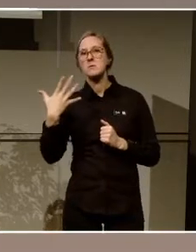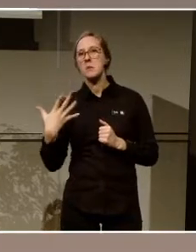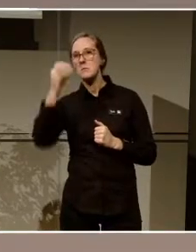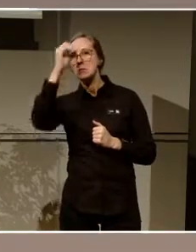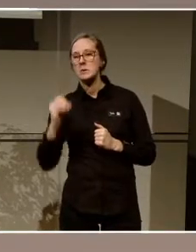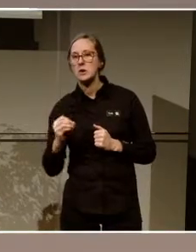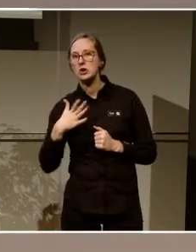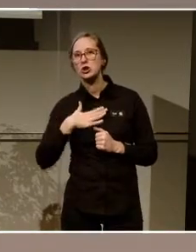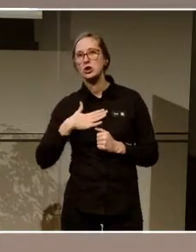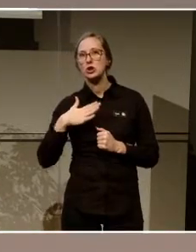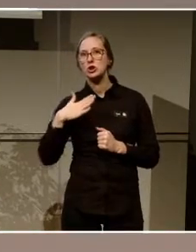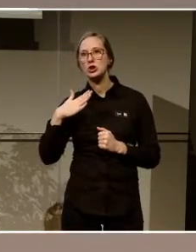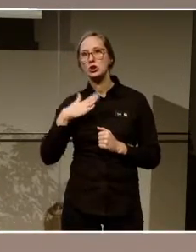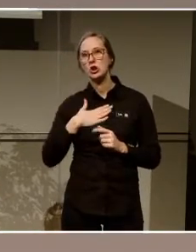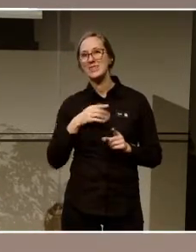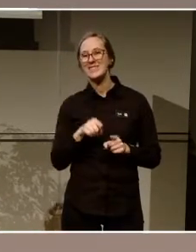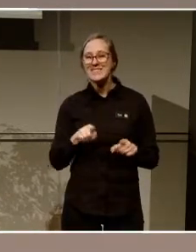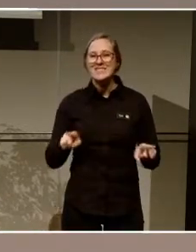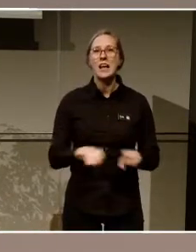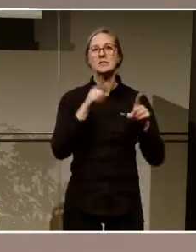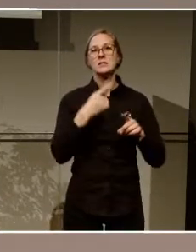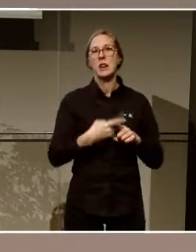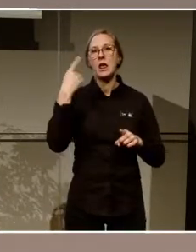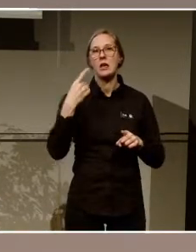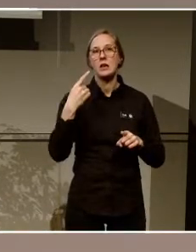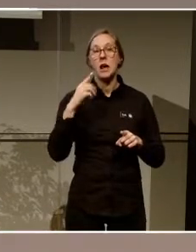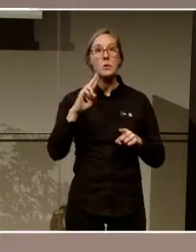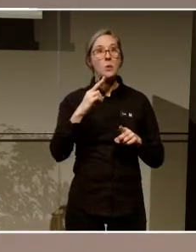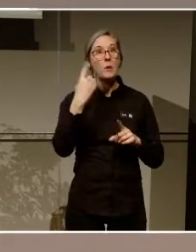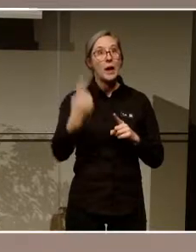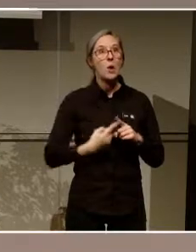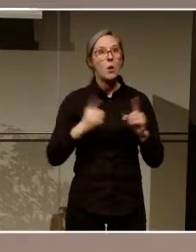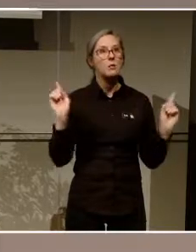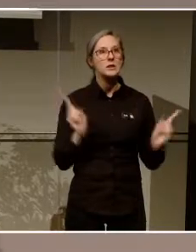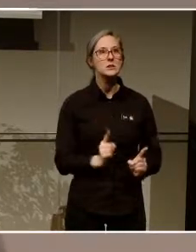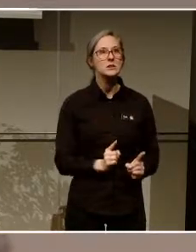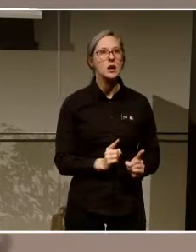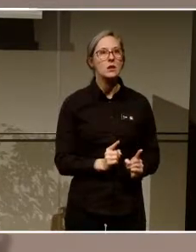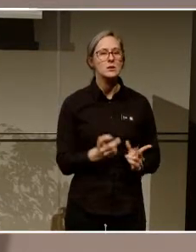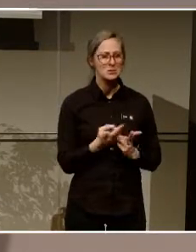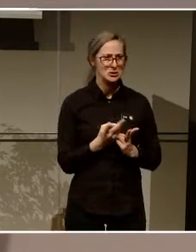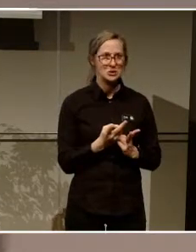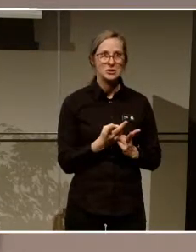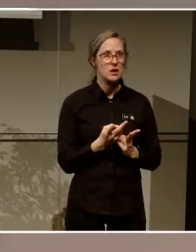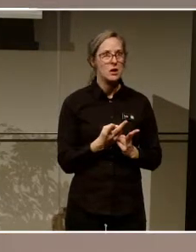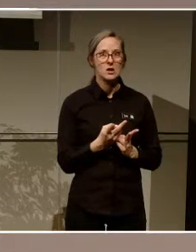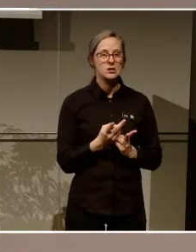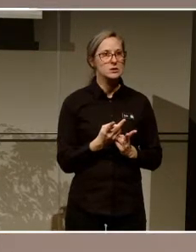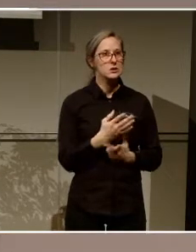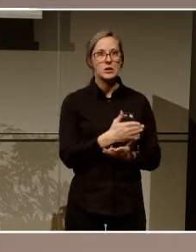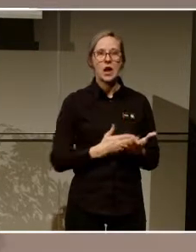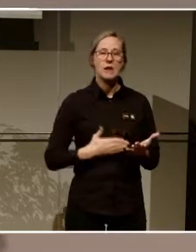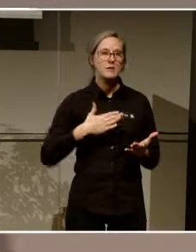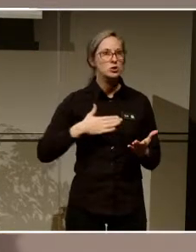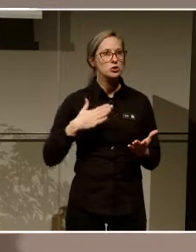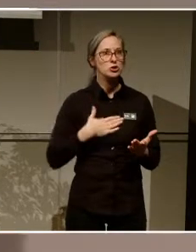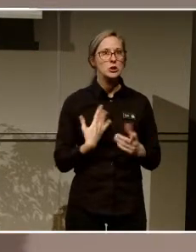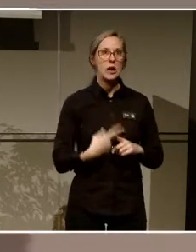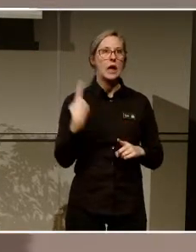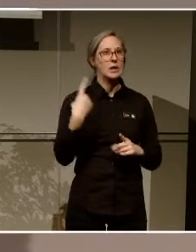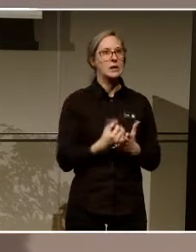tyckte nästa steg, att det nästan var enkelt. Det hade minskat i år. Så inte ens hälften av svenskarna tyckte att det var enkelt att